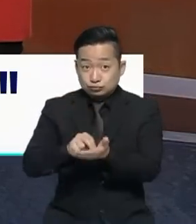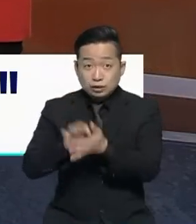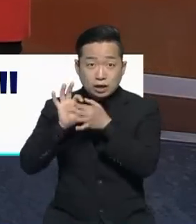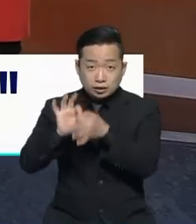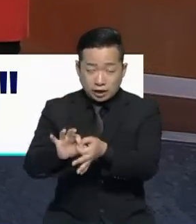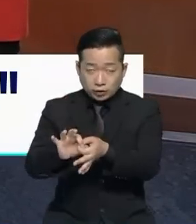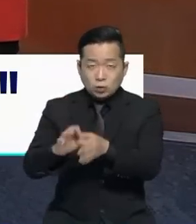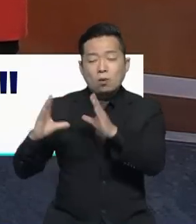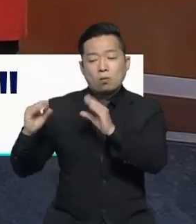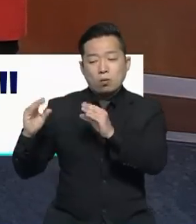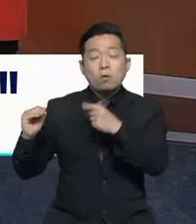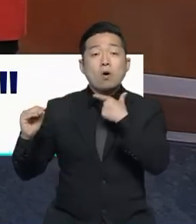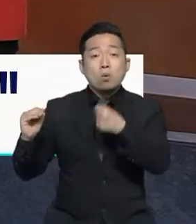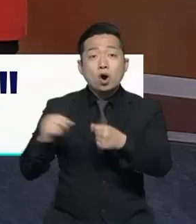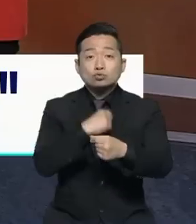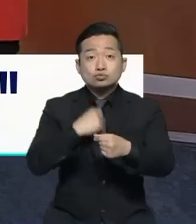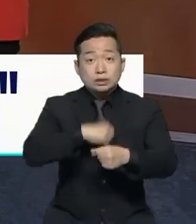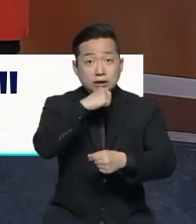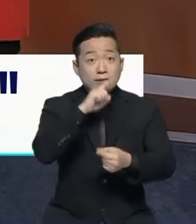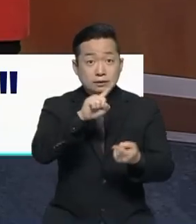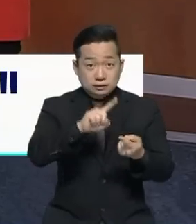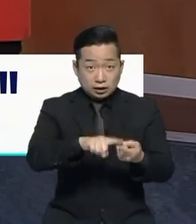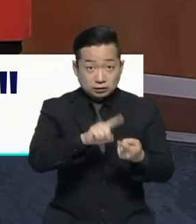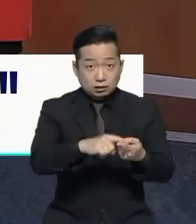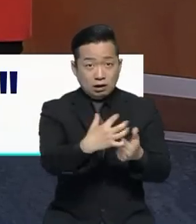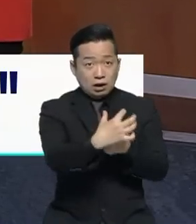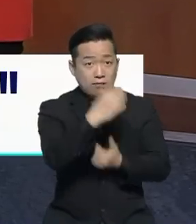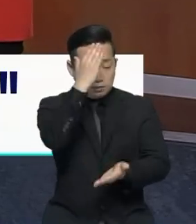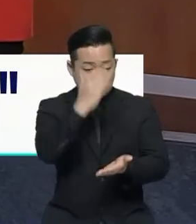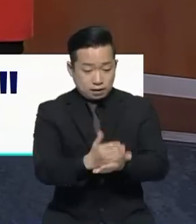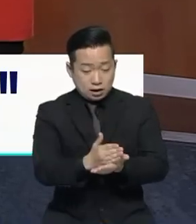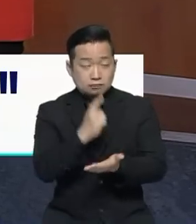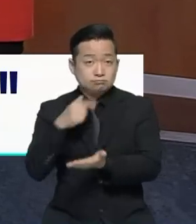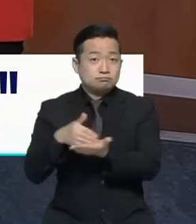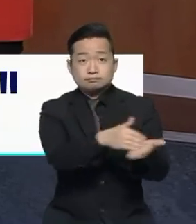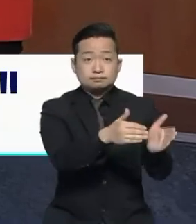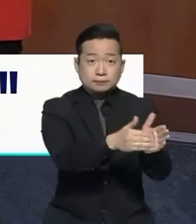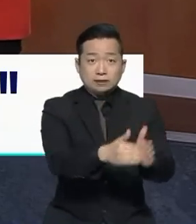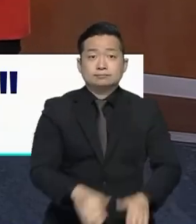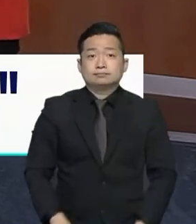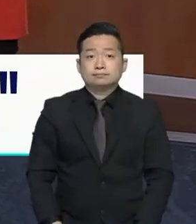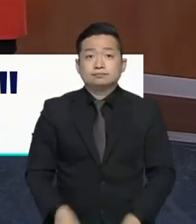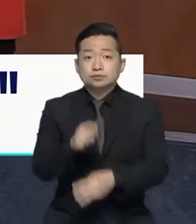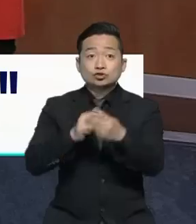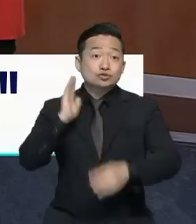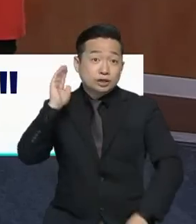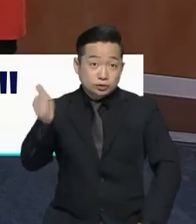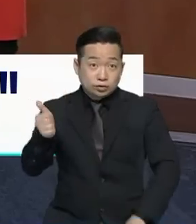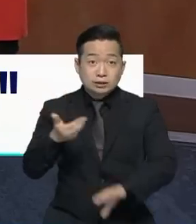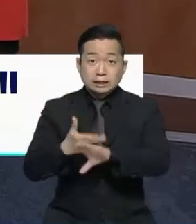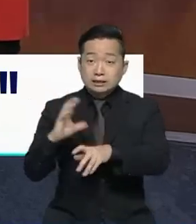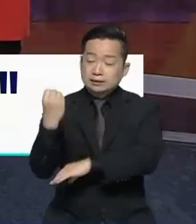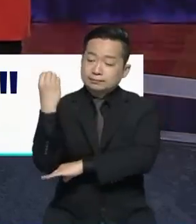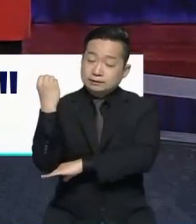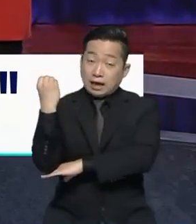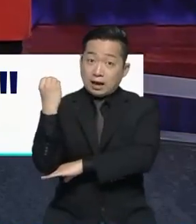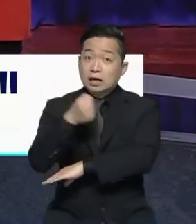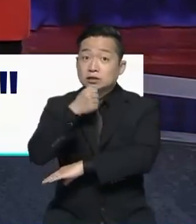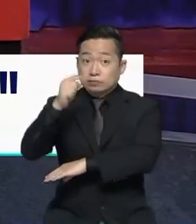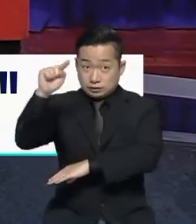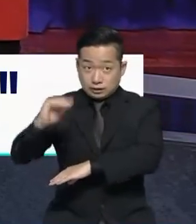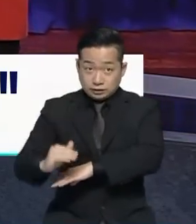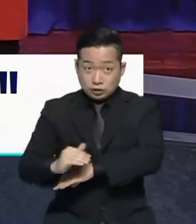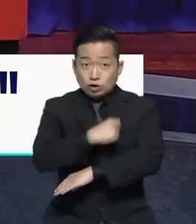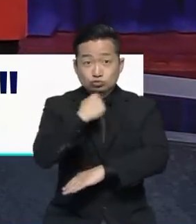계속 조율할 거라며 중국엔 타이완에 대한 압박을 중단하라고 촉구했습니다. 윤 대통령의 외신 인터뷰에 대해